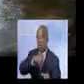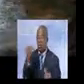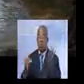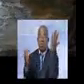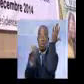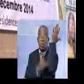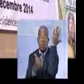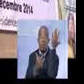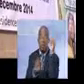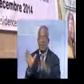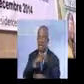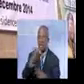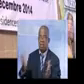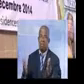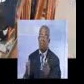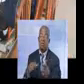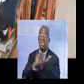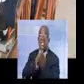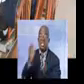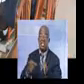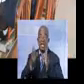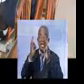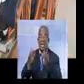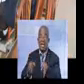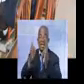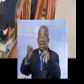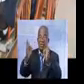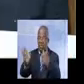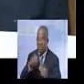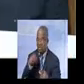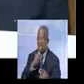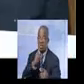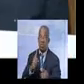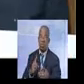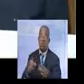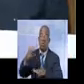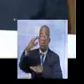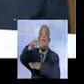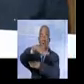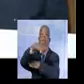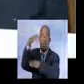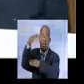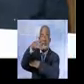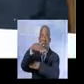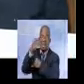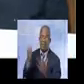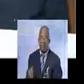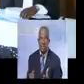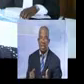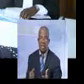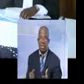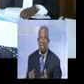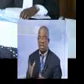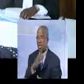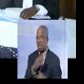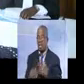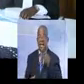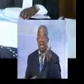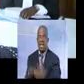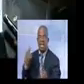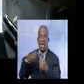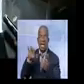pays est porteur de conflits potentiels. La communauté internationale s'efforce donc de mettre en application les principes d'une gestion intégrée